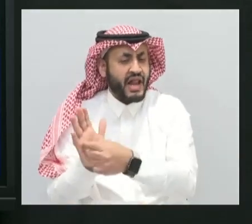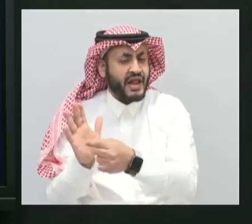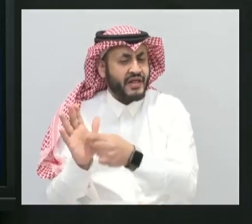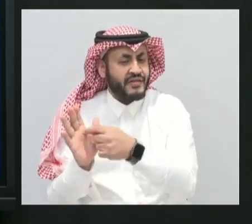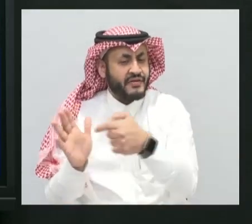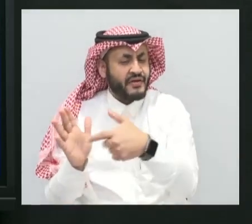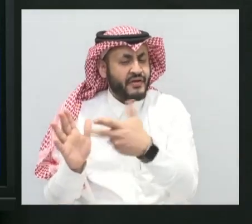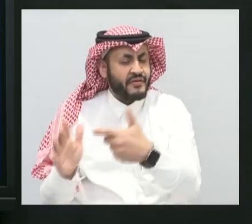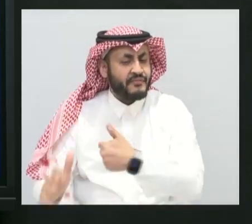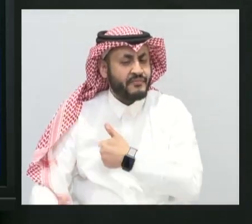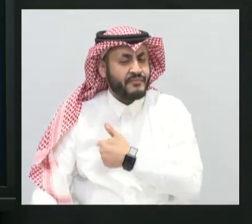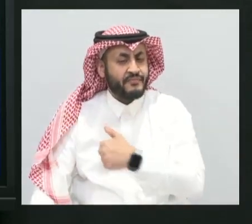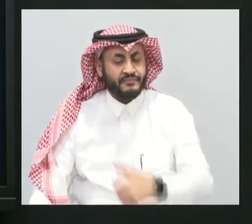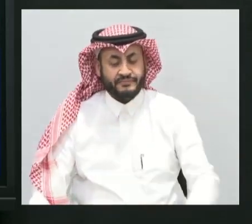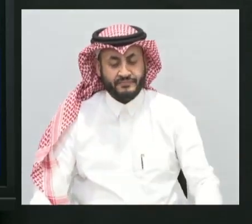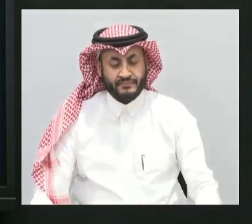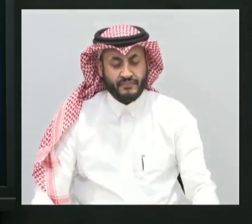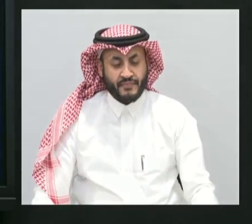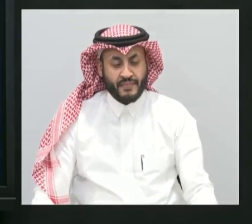الى طاقه كهربائيه